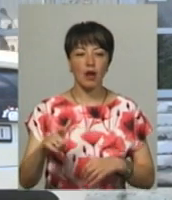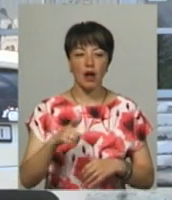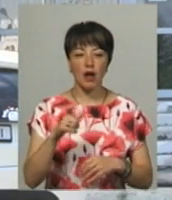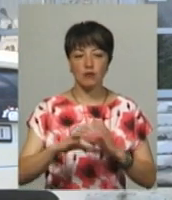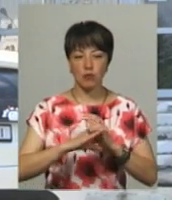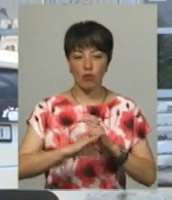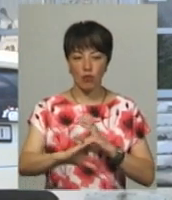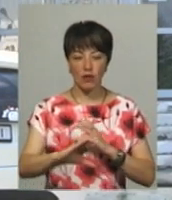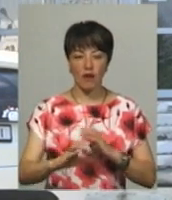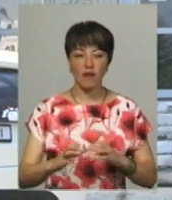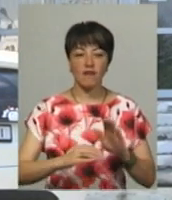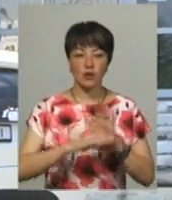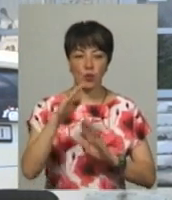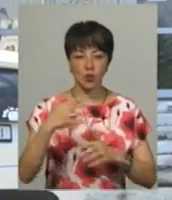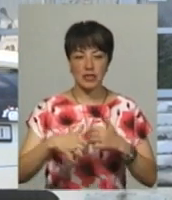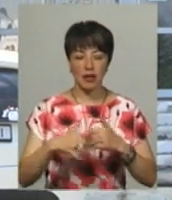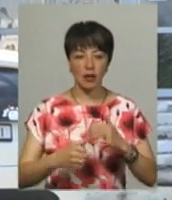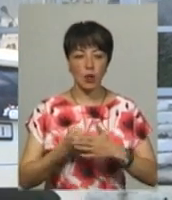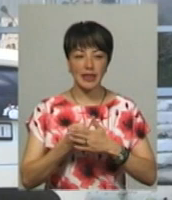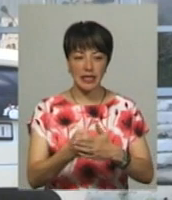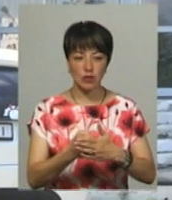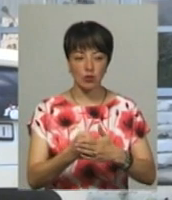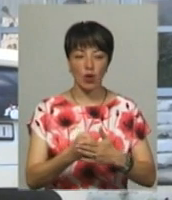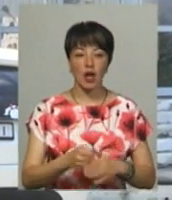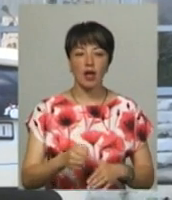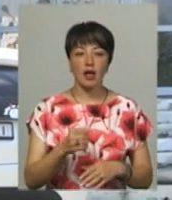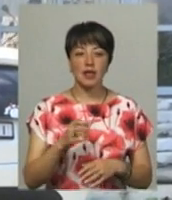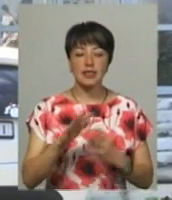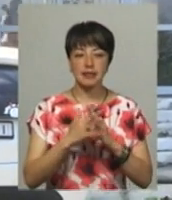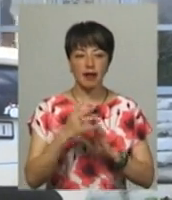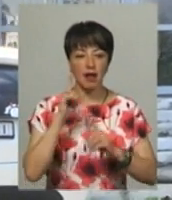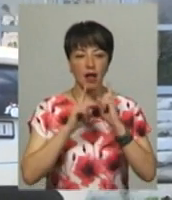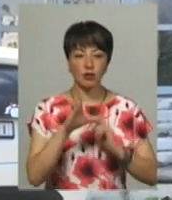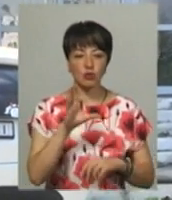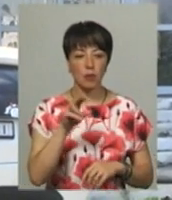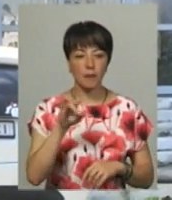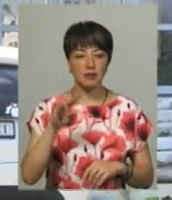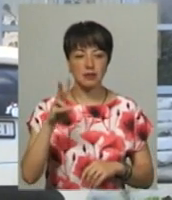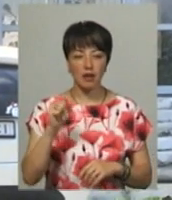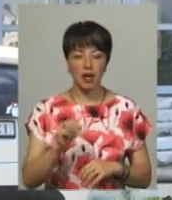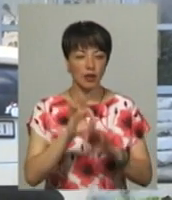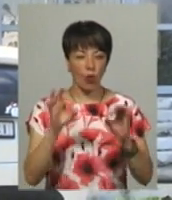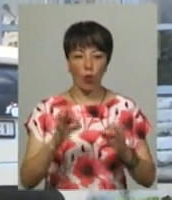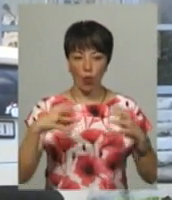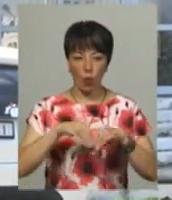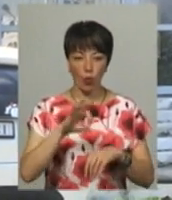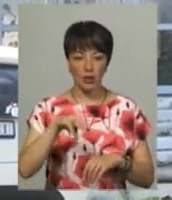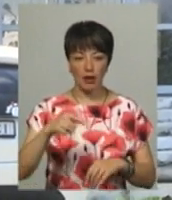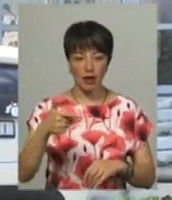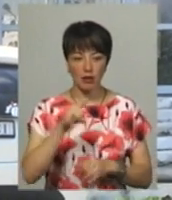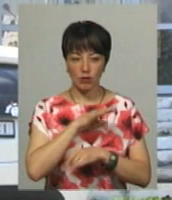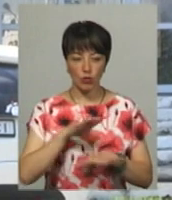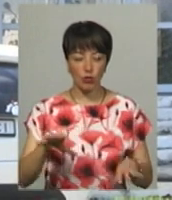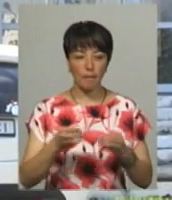газопроводи високого і середнього тиску. Сокільська сільська рада, на той момент жодної об'єднаної громади не було, в 2015